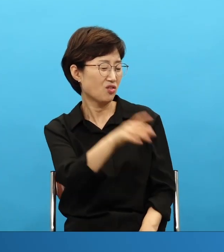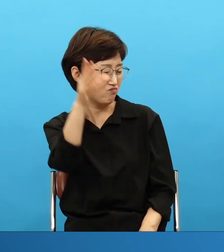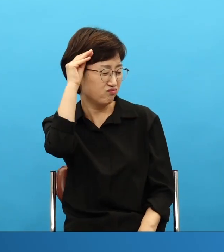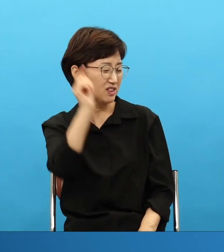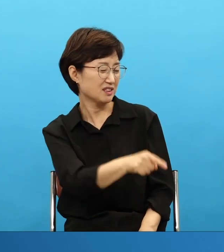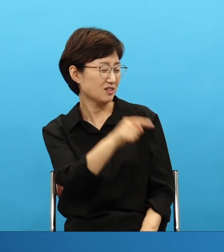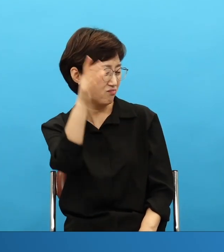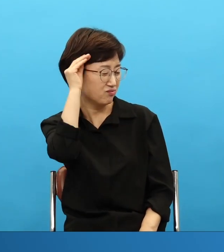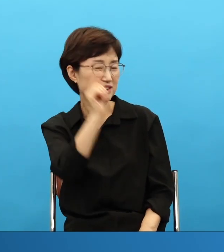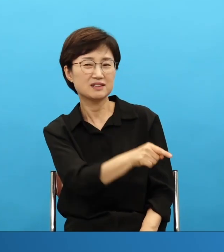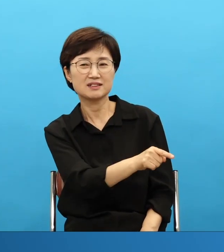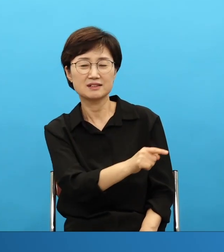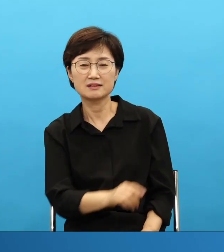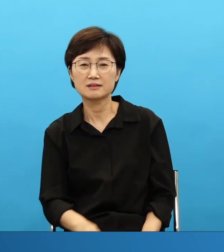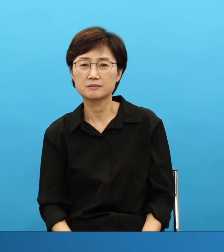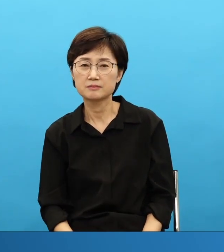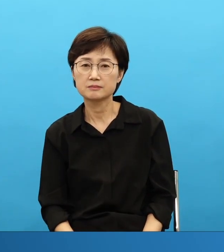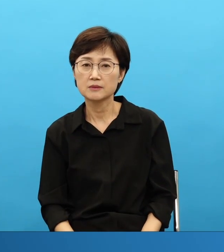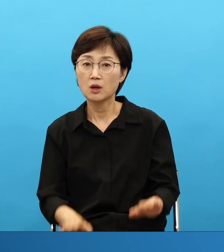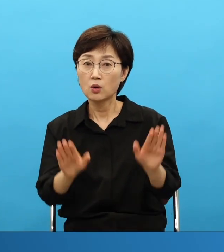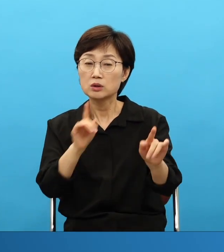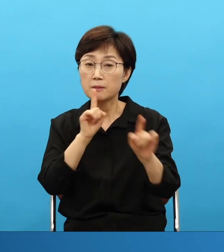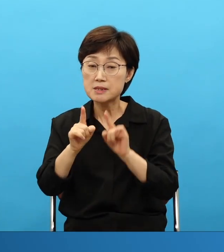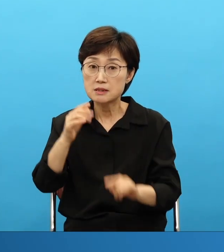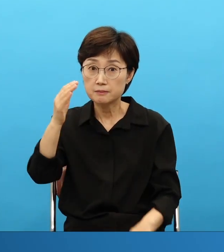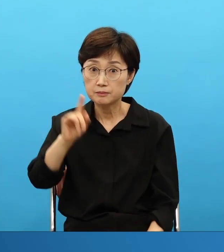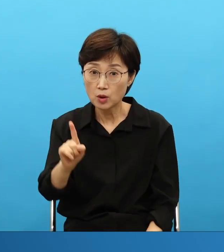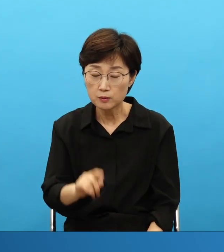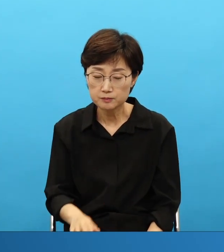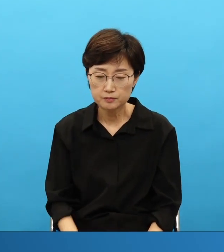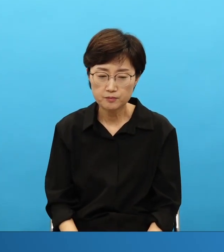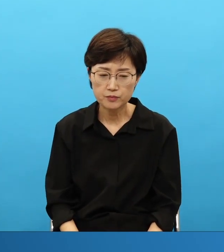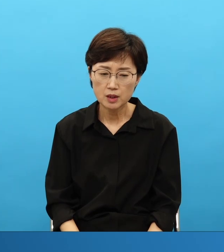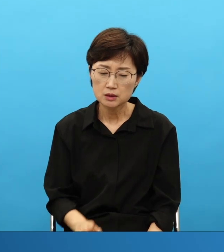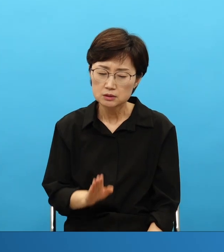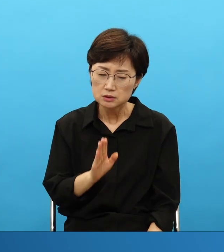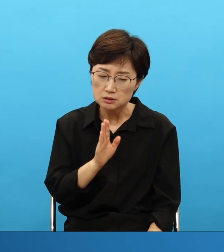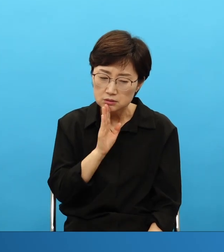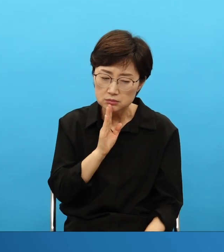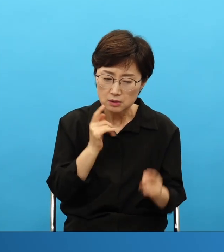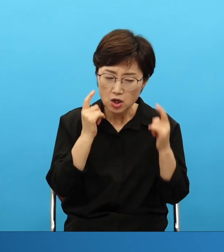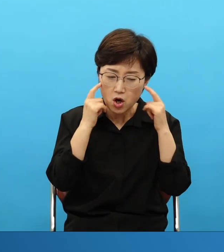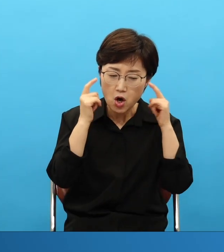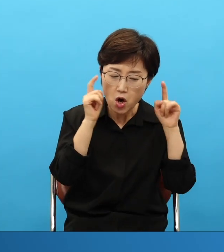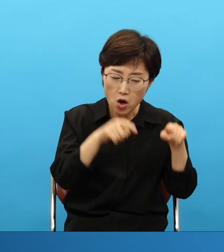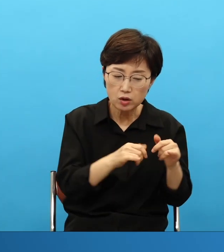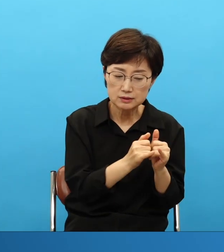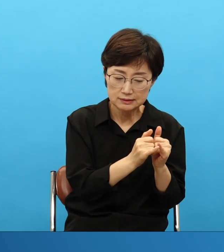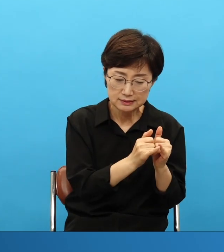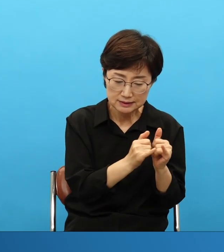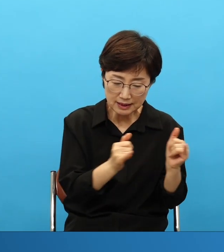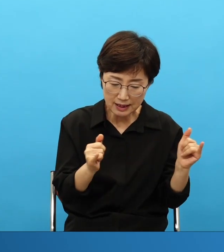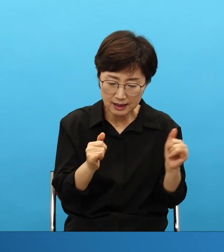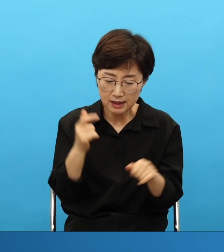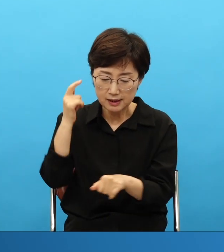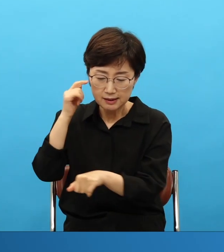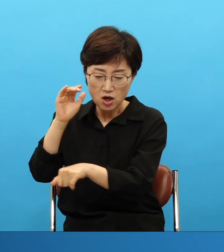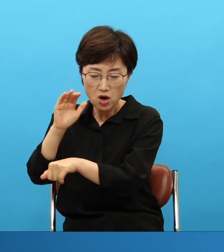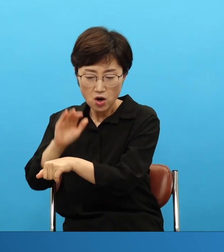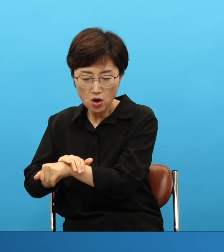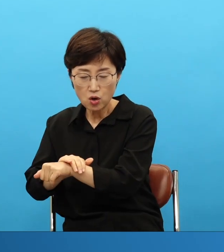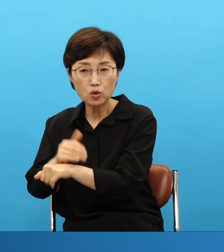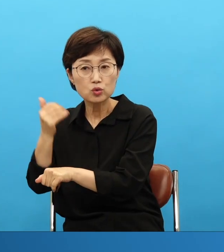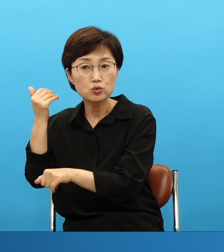미련하다 늘 론에서 먼저 봐야 될게 정말 미련한 자와 지혜는 자가 누군지